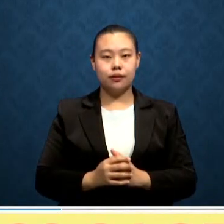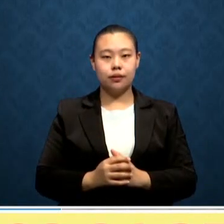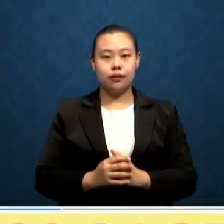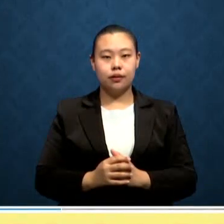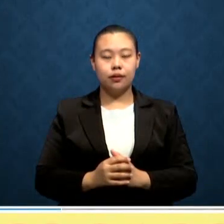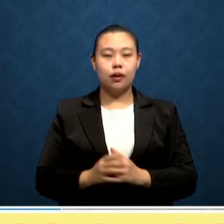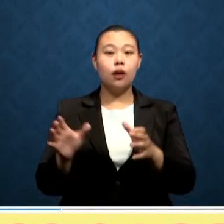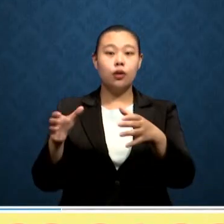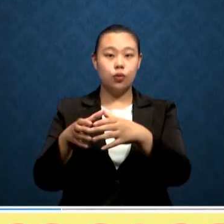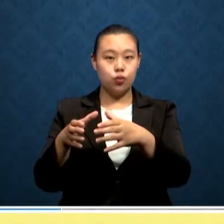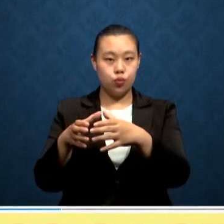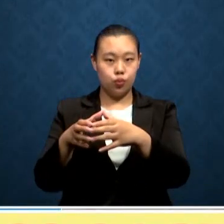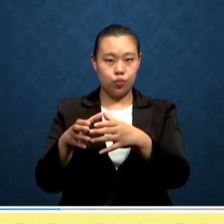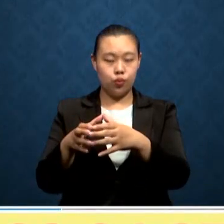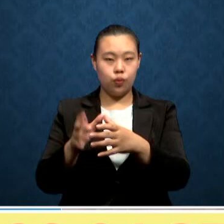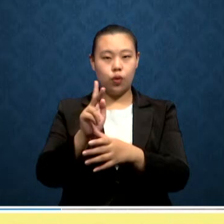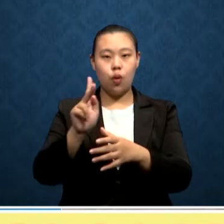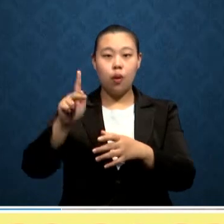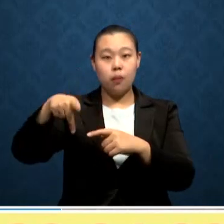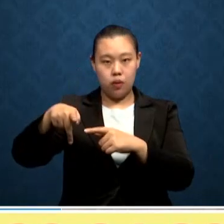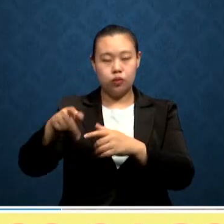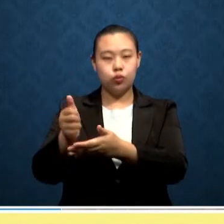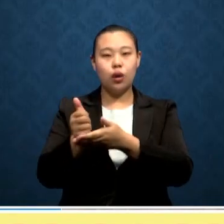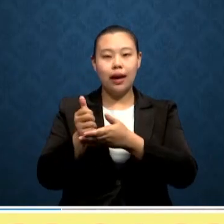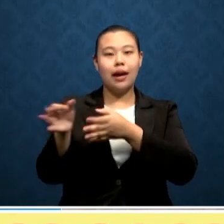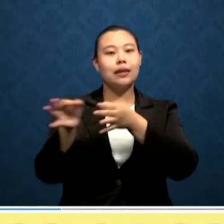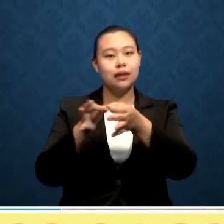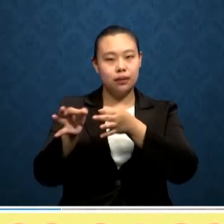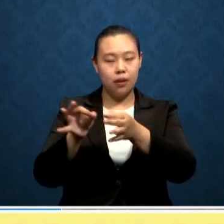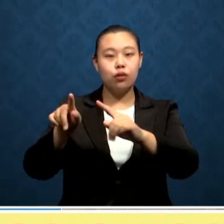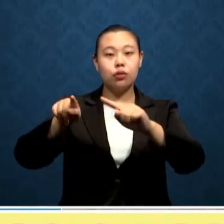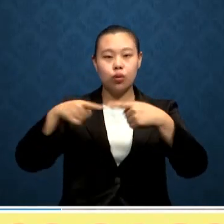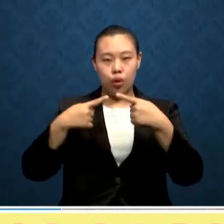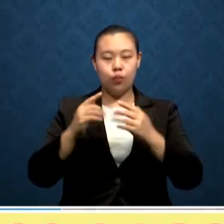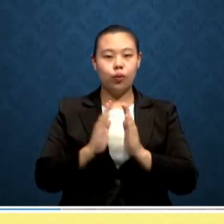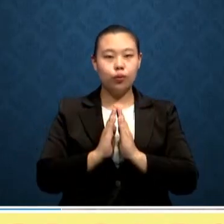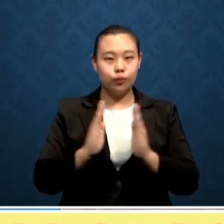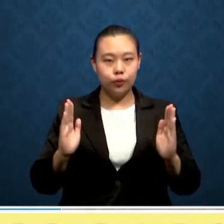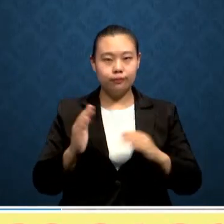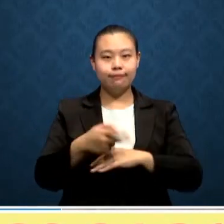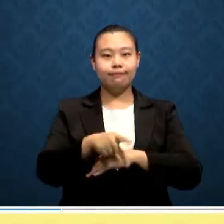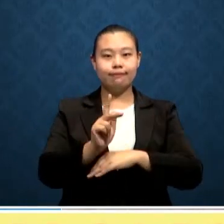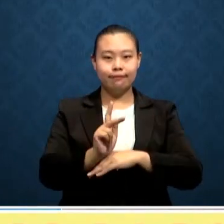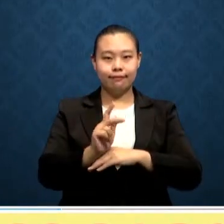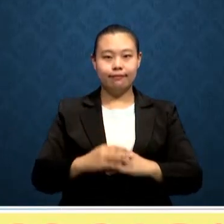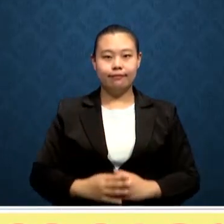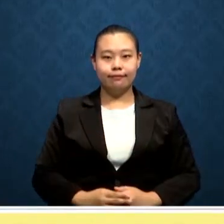อบคำถามของผมทุกคำถามด้วยนะครับกราบขอบพระคุณครับท่านประธานขอบคุณครับ